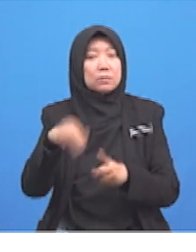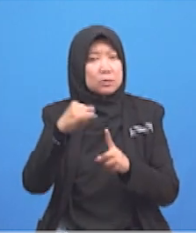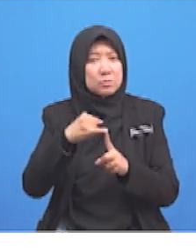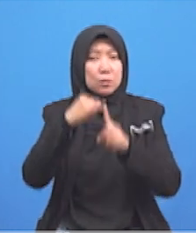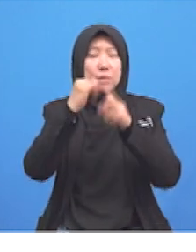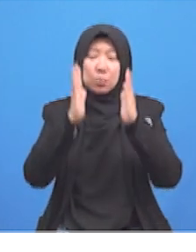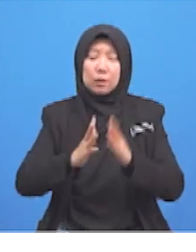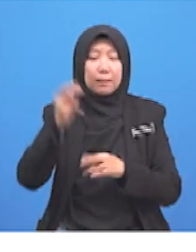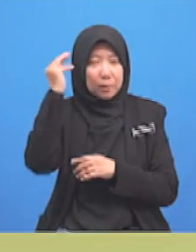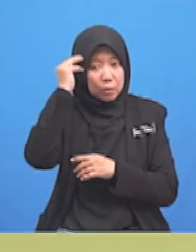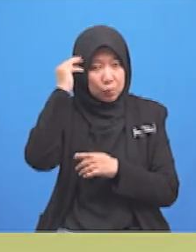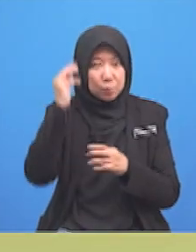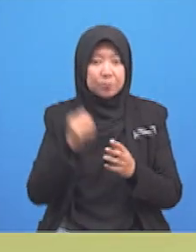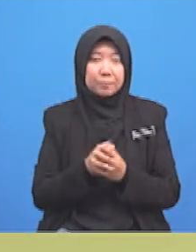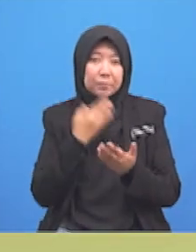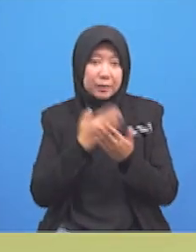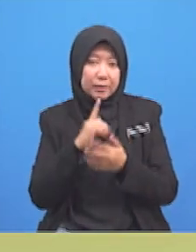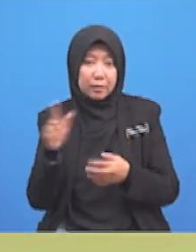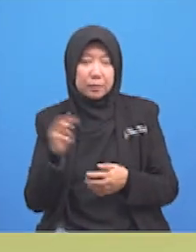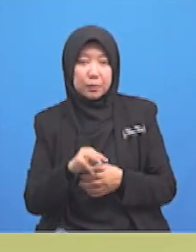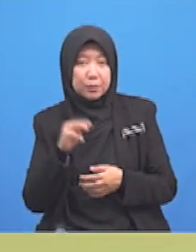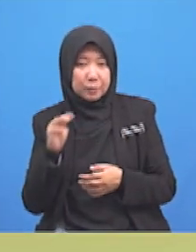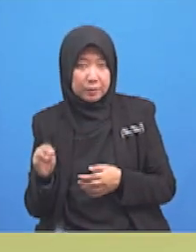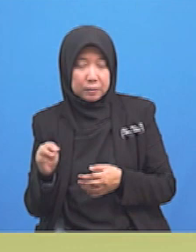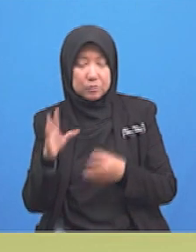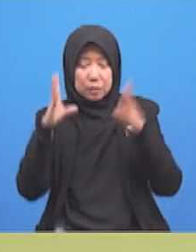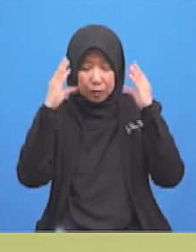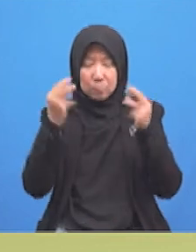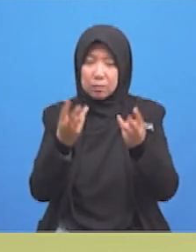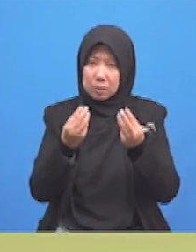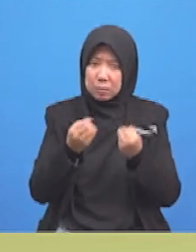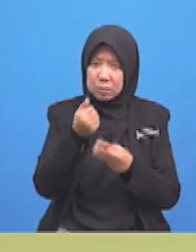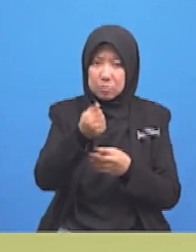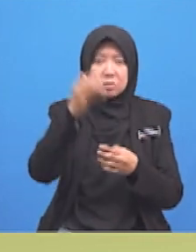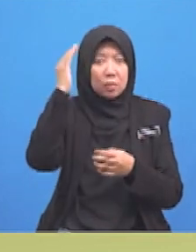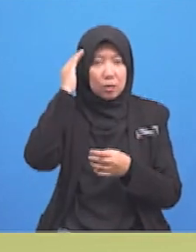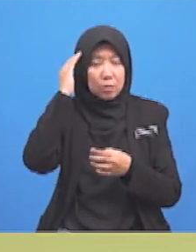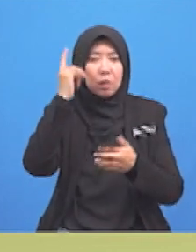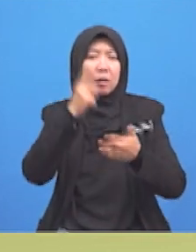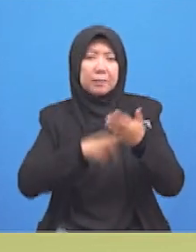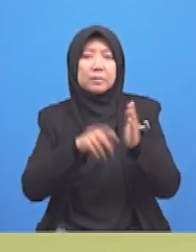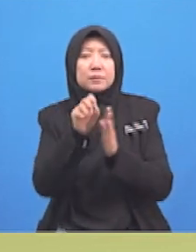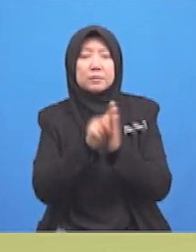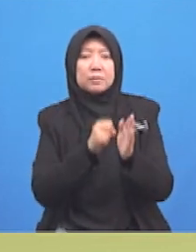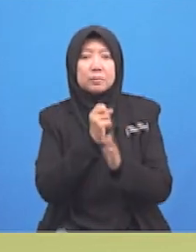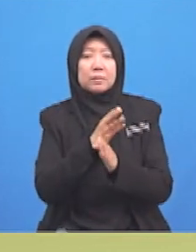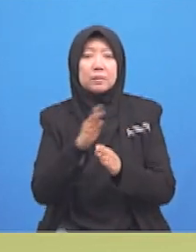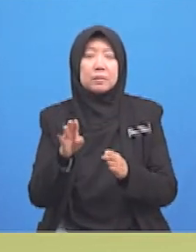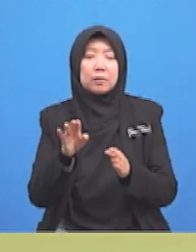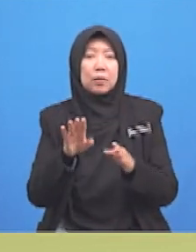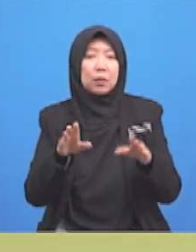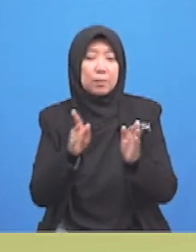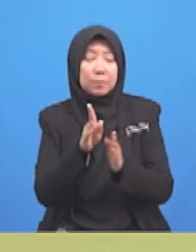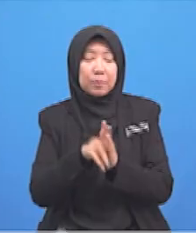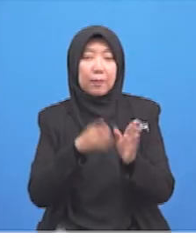Melayu. Baiklah murid-murid, cikgu mahu kamu mengetahui apa sebenarnya tujuan